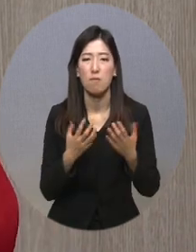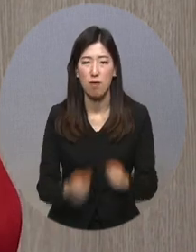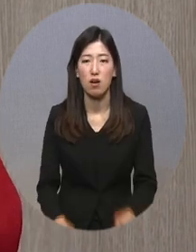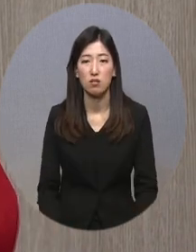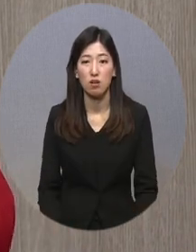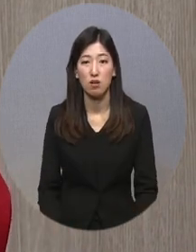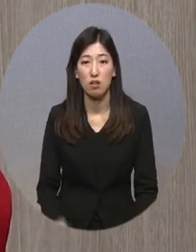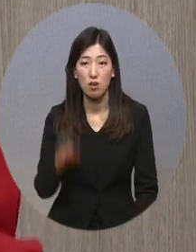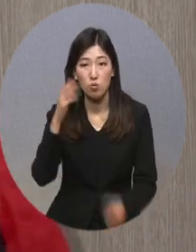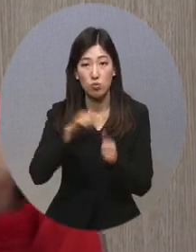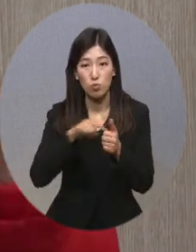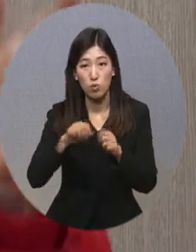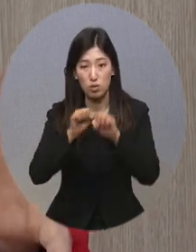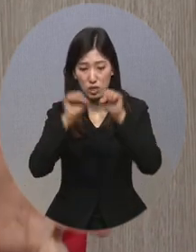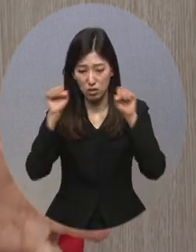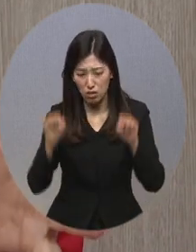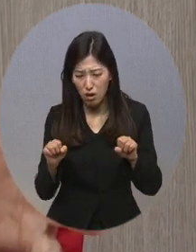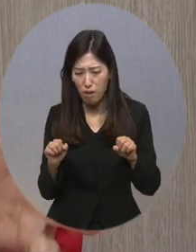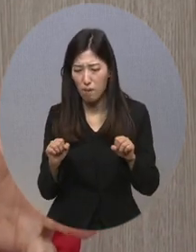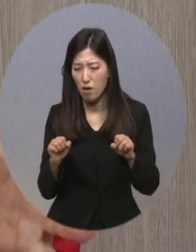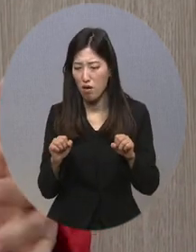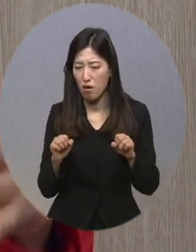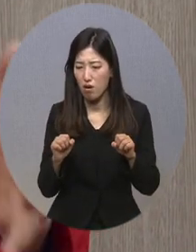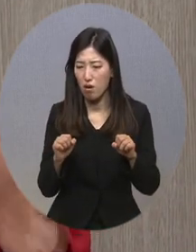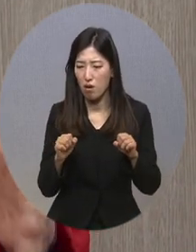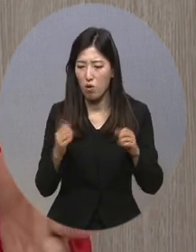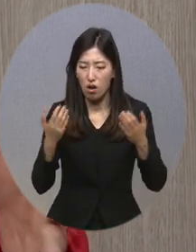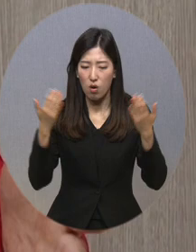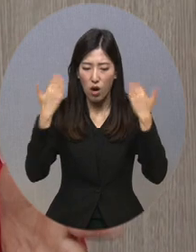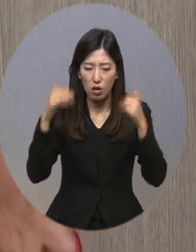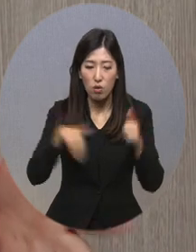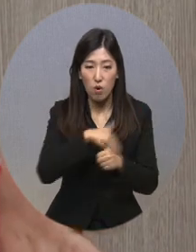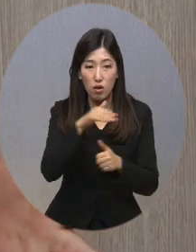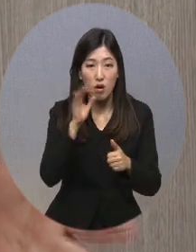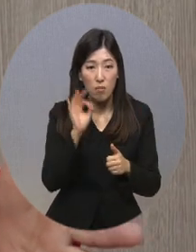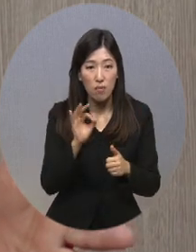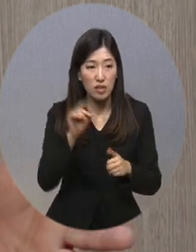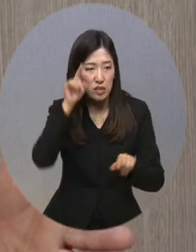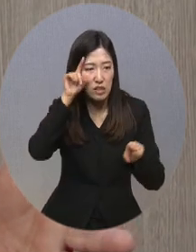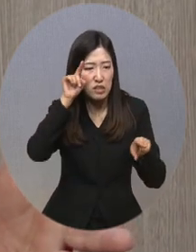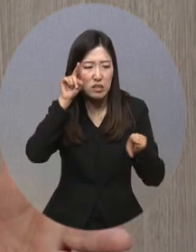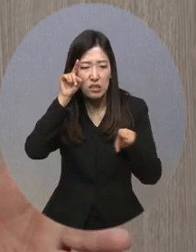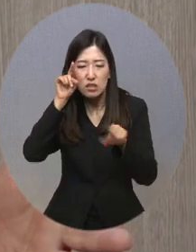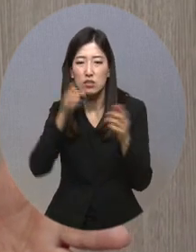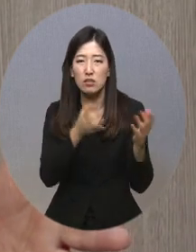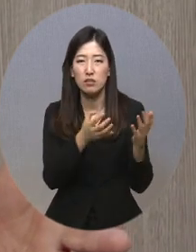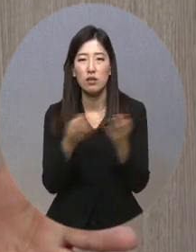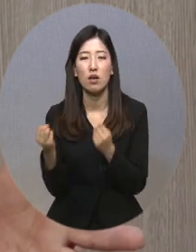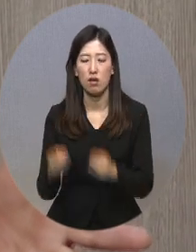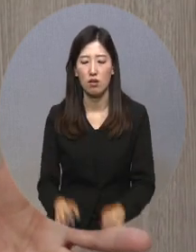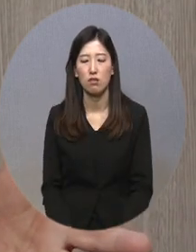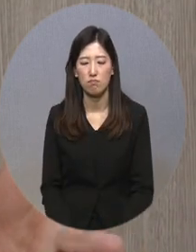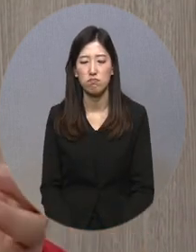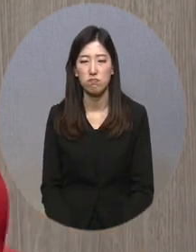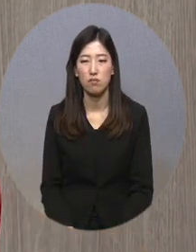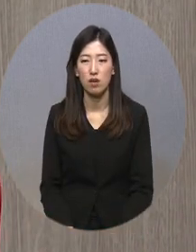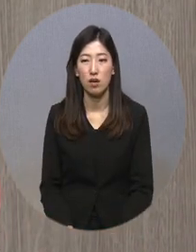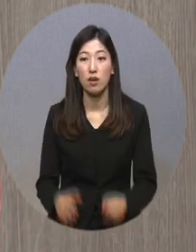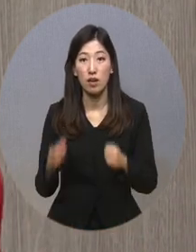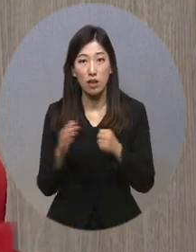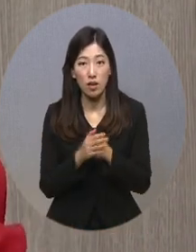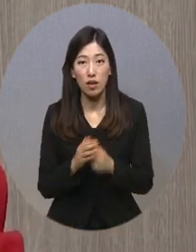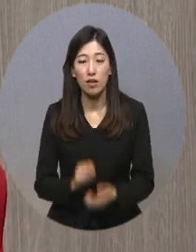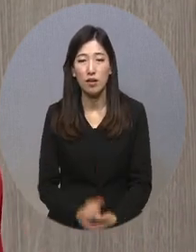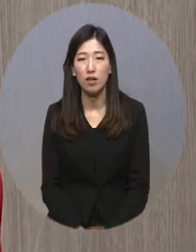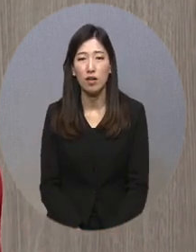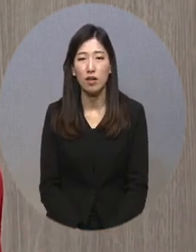교육 시스템이나 뭔가 이렇게 전에 같지 않고 많은 스트레스 상황에 놓이게 돼 있거든요. 현재 상황은. 네. 그래서 그거를